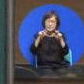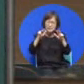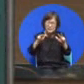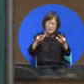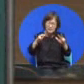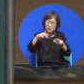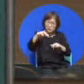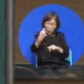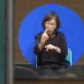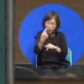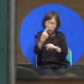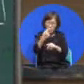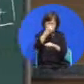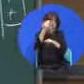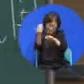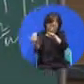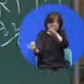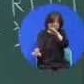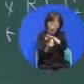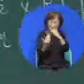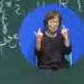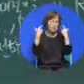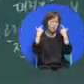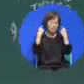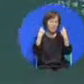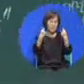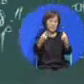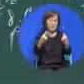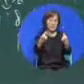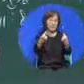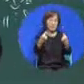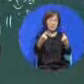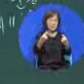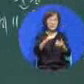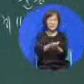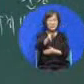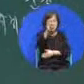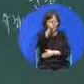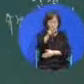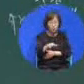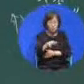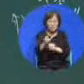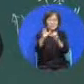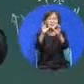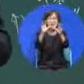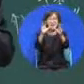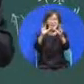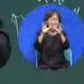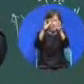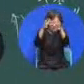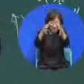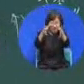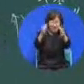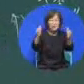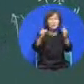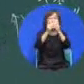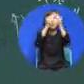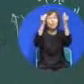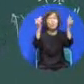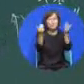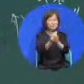있습니다. Even to this moment, that word is being fulfilled. 전국 세계에 있는 모든 전도자